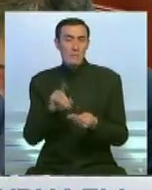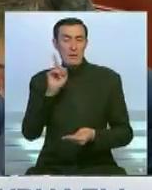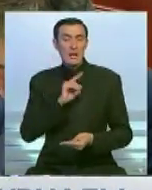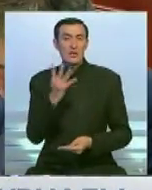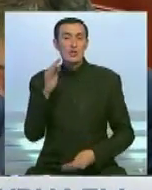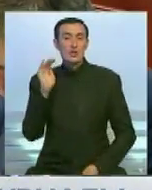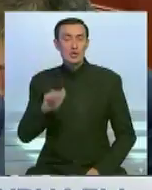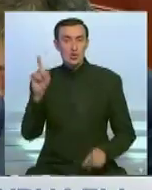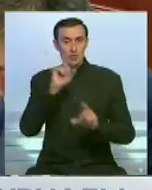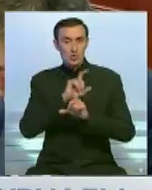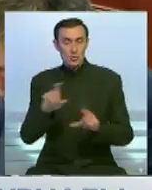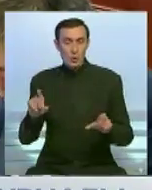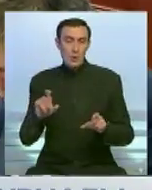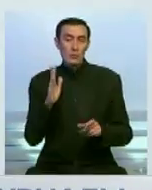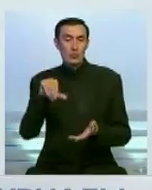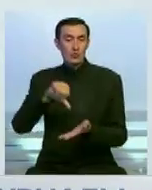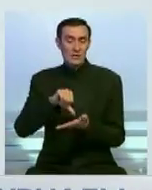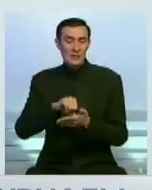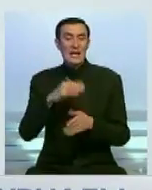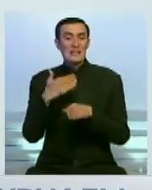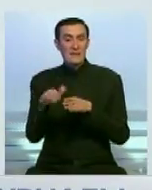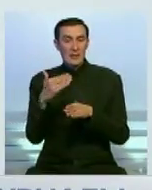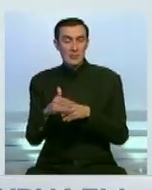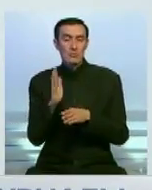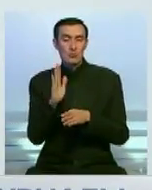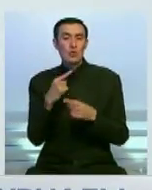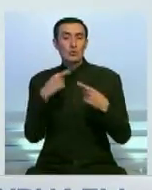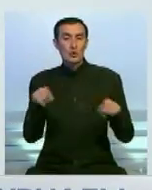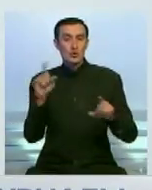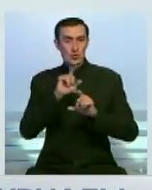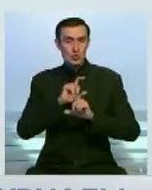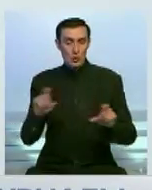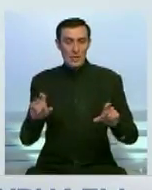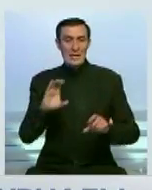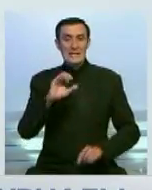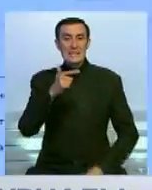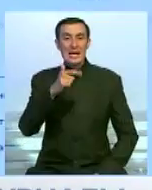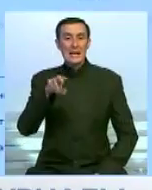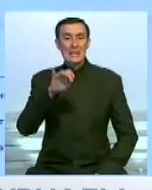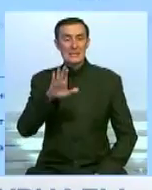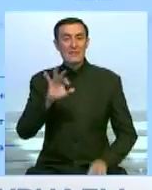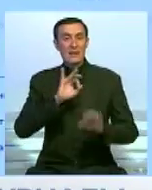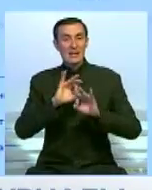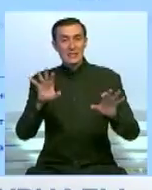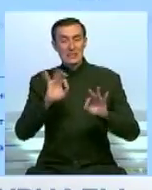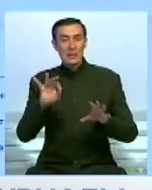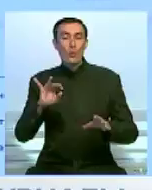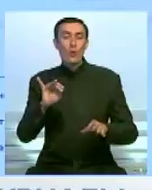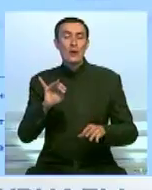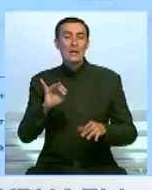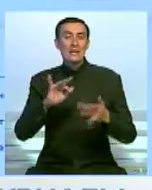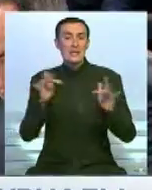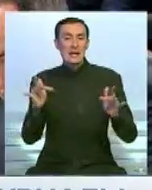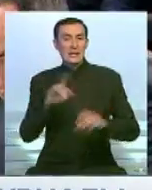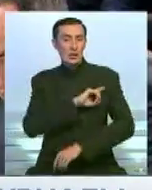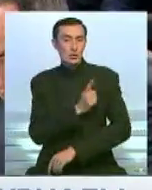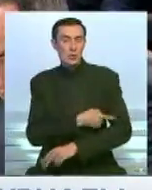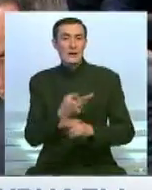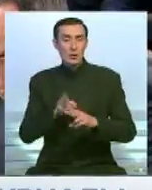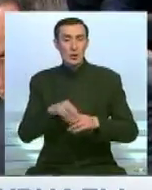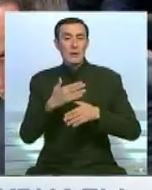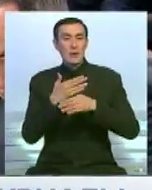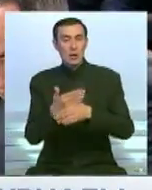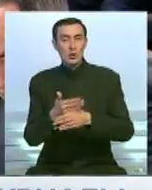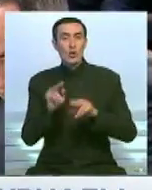4000 школ. Со временем к ним присоединятся и остальные. Ирлан Цагадиев также рассказал о цифровых ресурсах, которые помогают